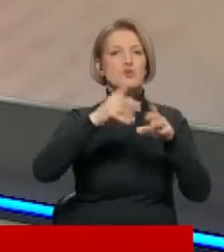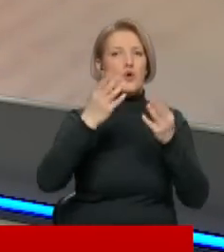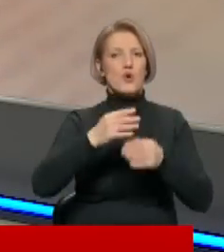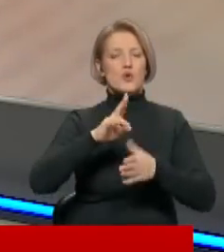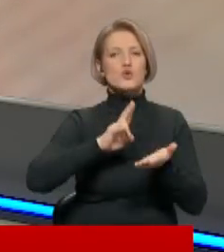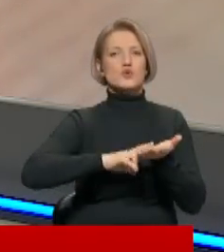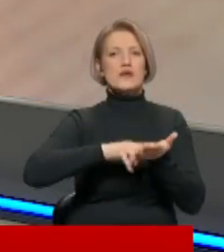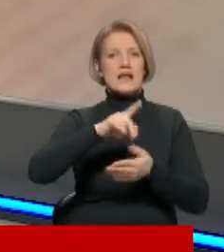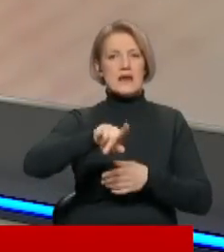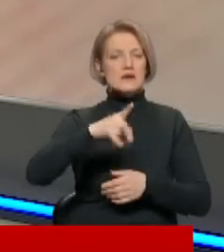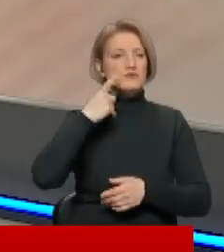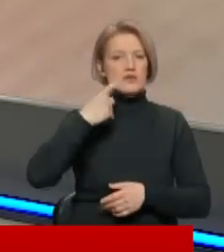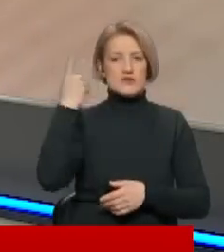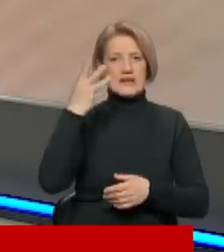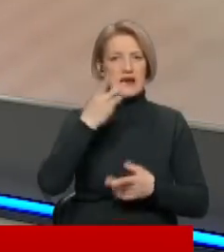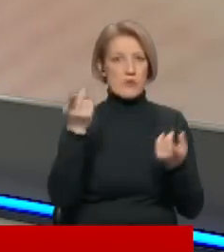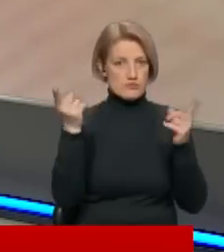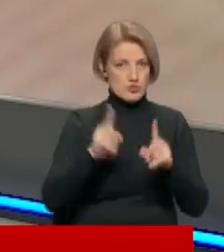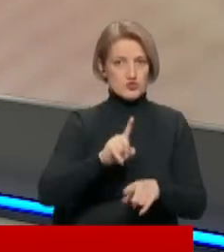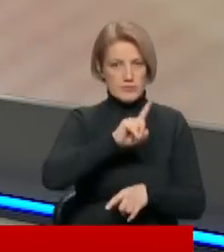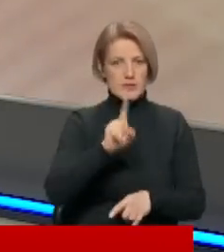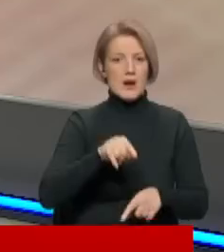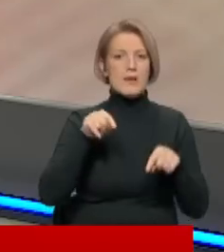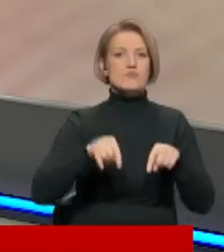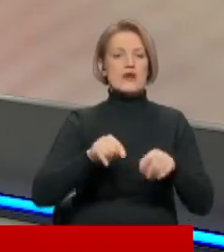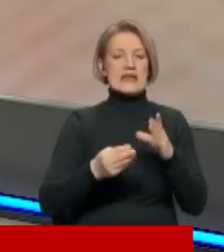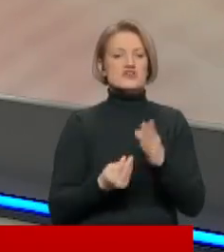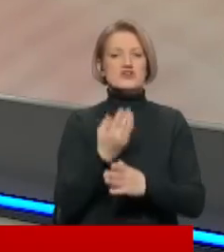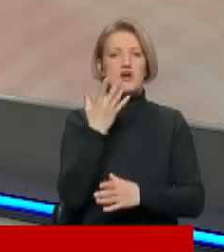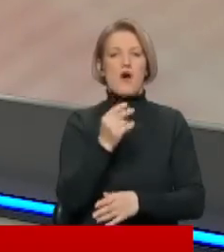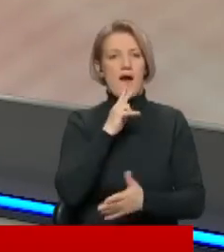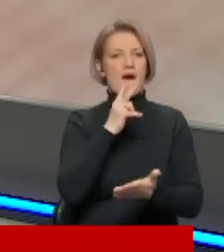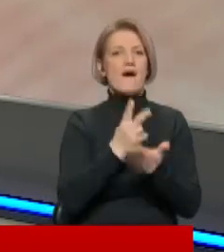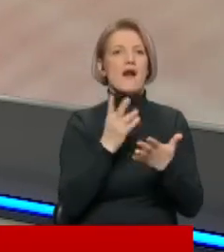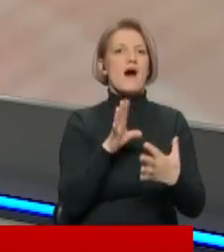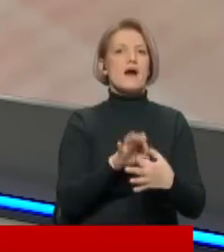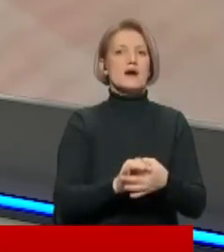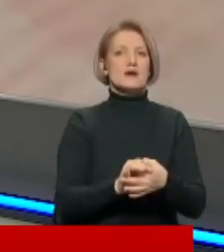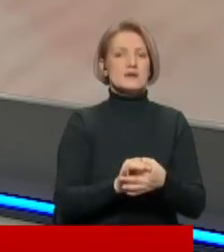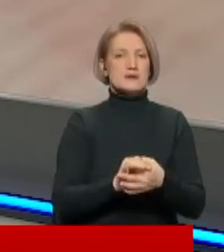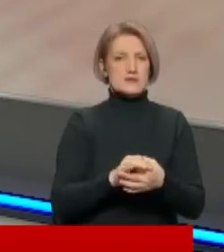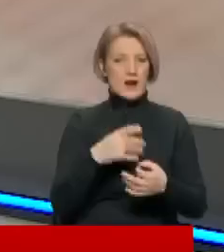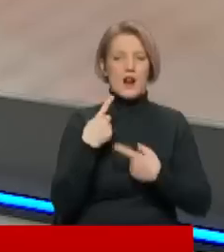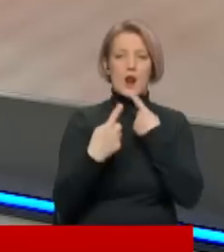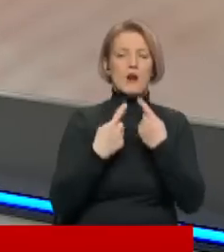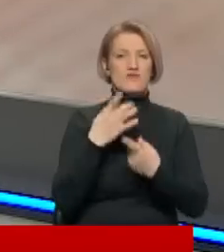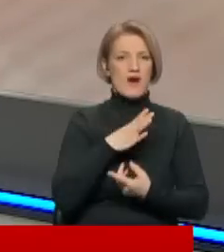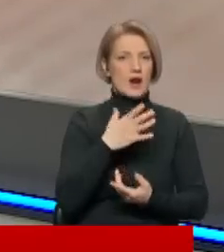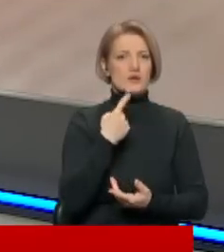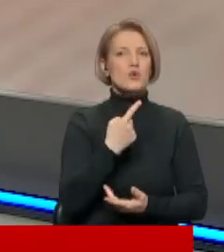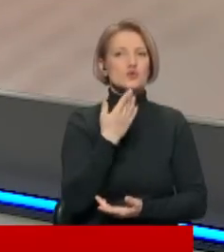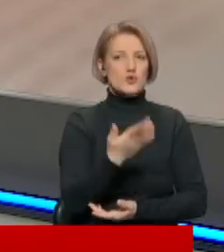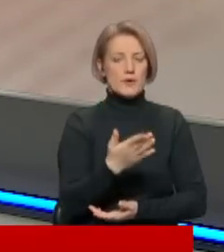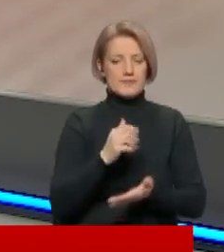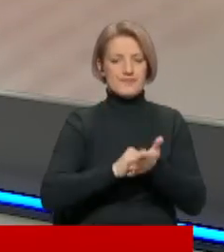kurmaylarla Cumhurbaşkanı Erdoğan buluştu mu burada çıkabilecek olan kararla ilgili yine iddialar var konuşuluyor